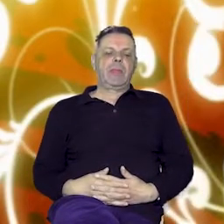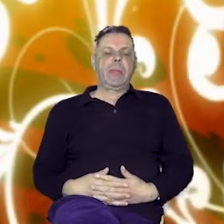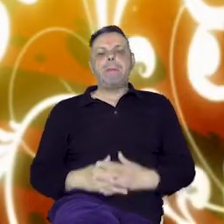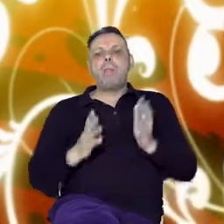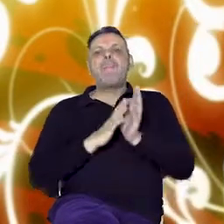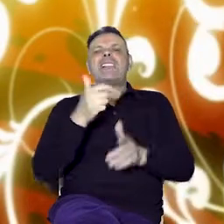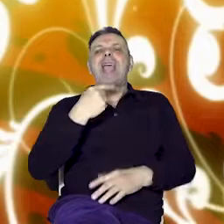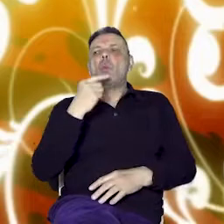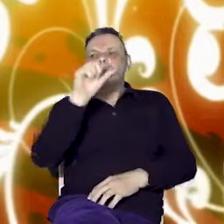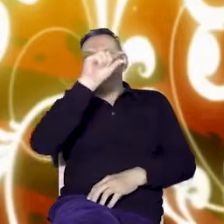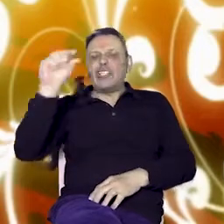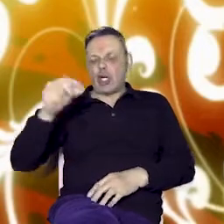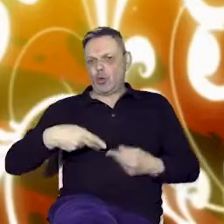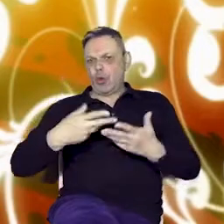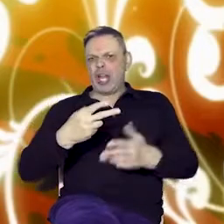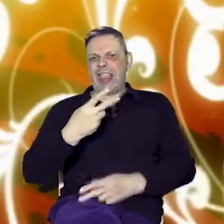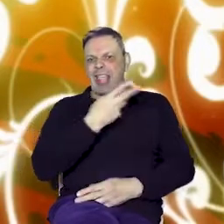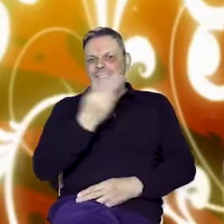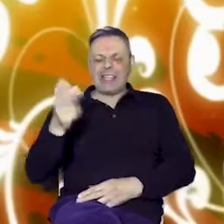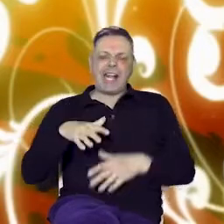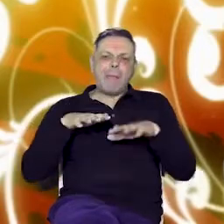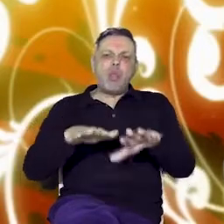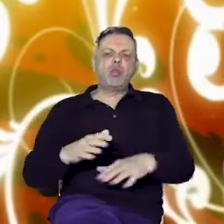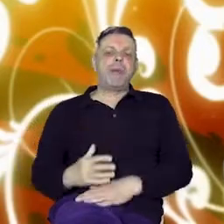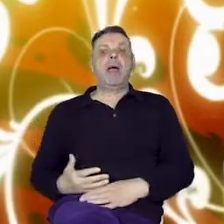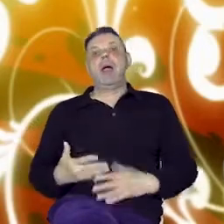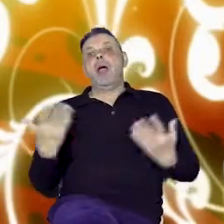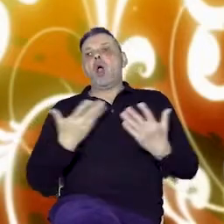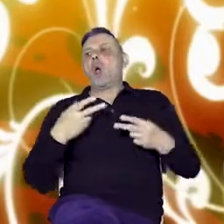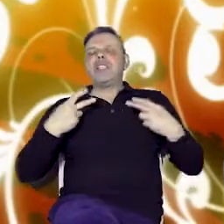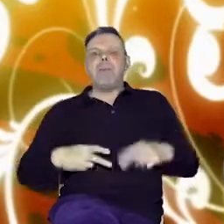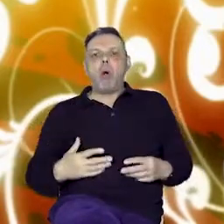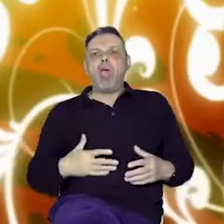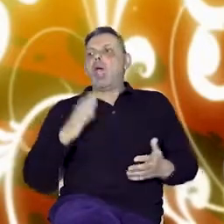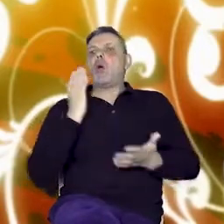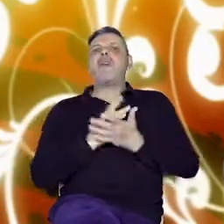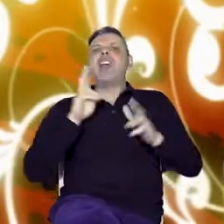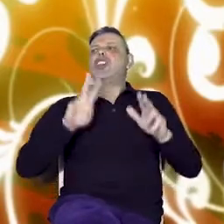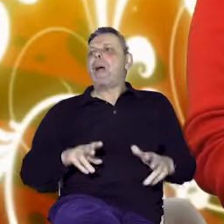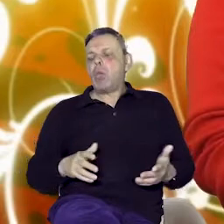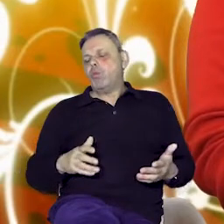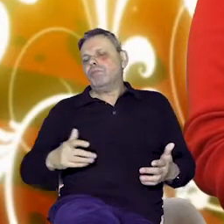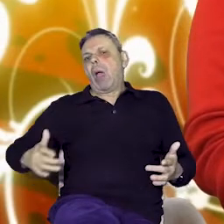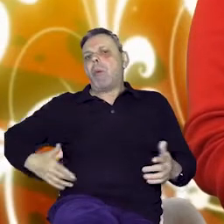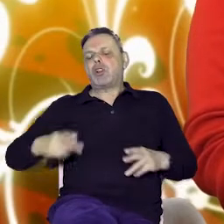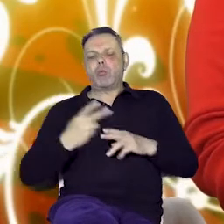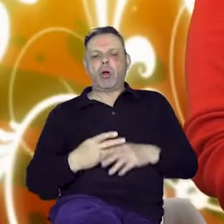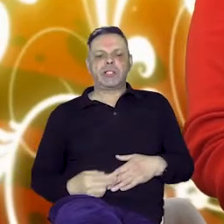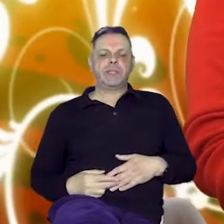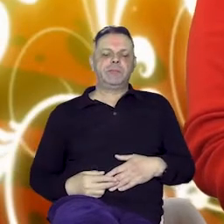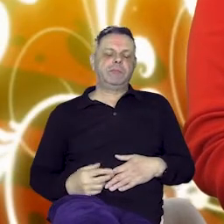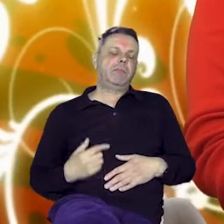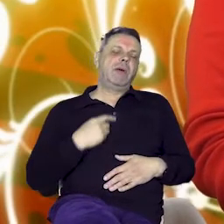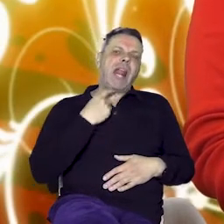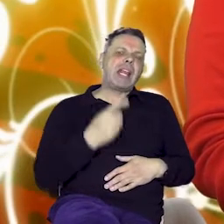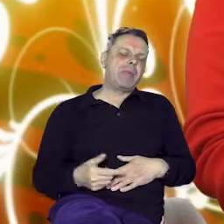rečenicu pošalite gledateljima, ljudima koji se boje ili koji već imaju neku komplikaciju bubrežnu. Pa ja bih samo rekla da evo mi